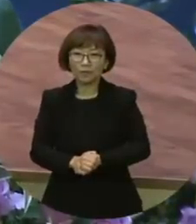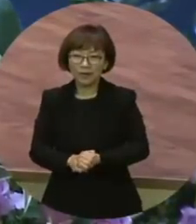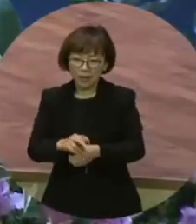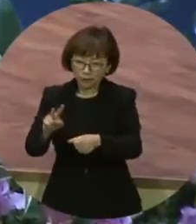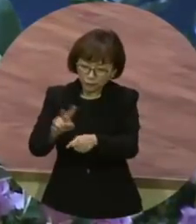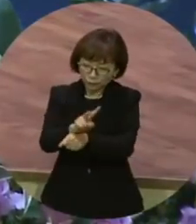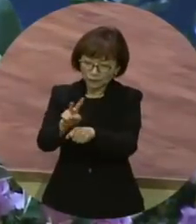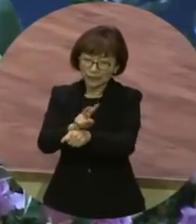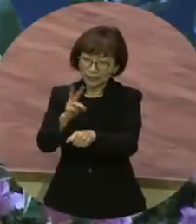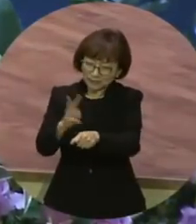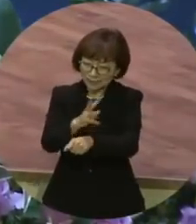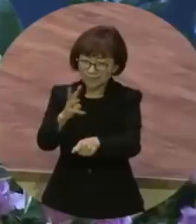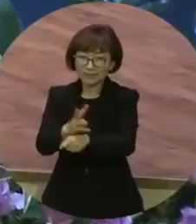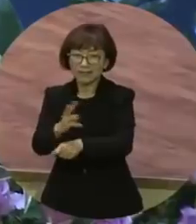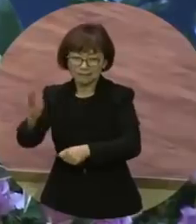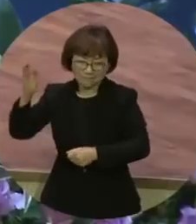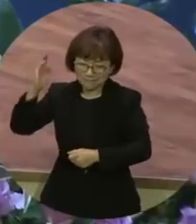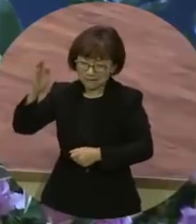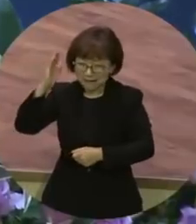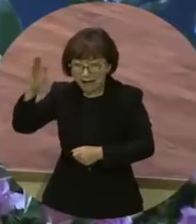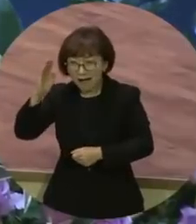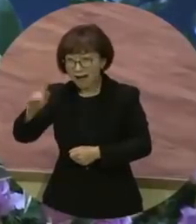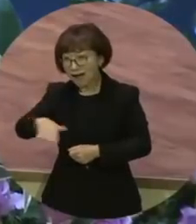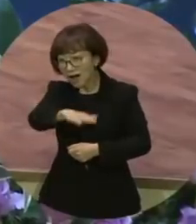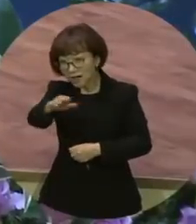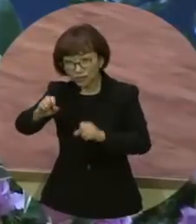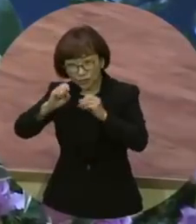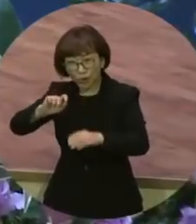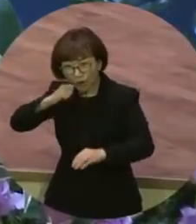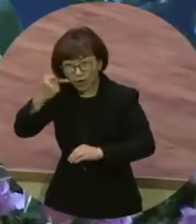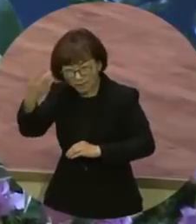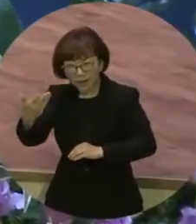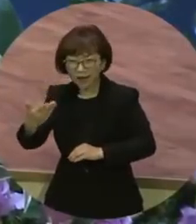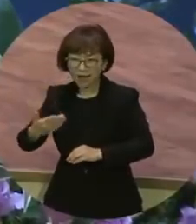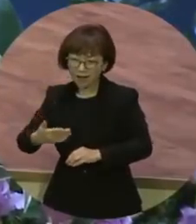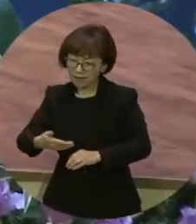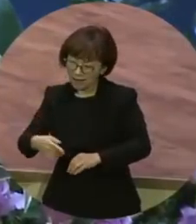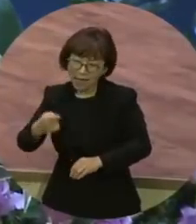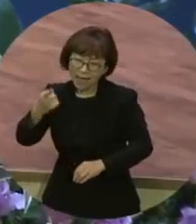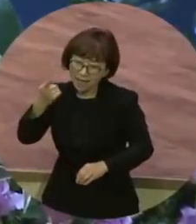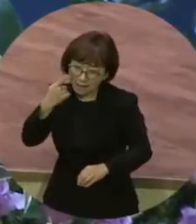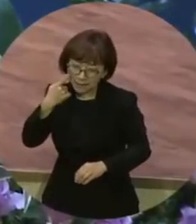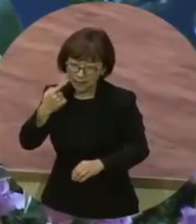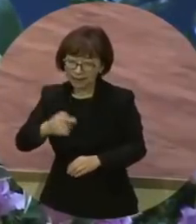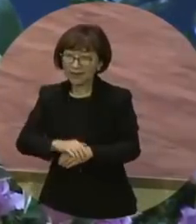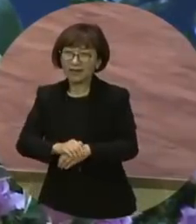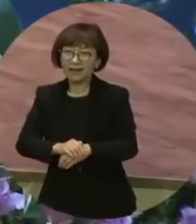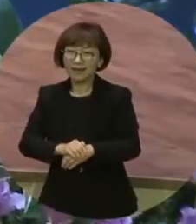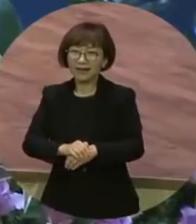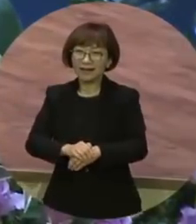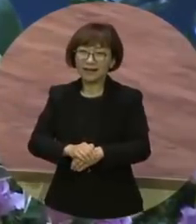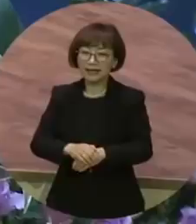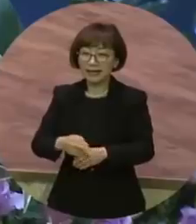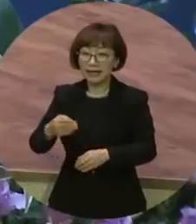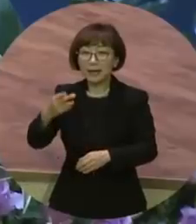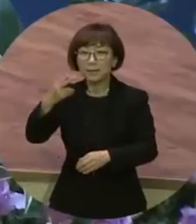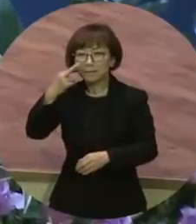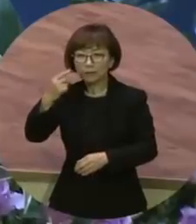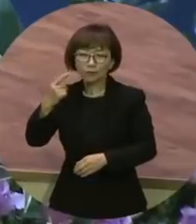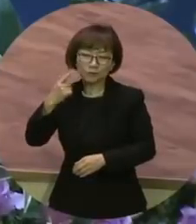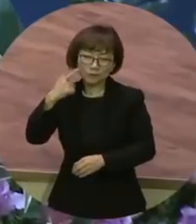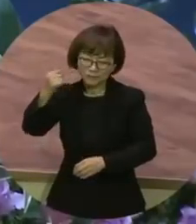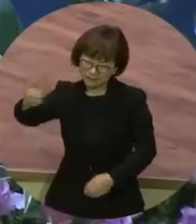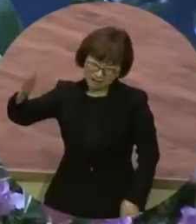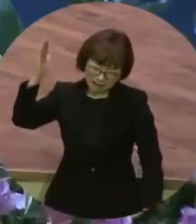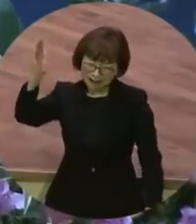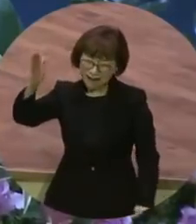2시간, 3시간 설교하시면서 전도가 안 되냐? 하면 된다. 제자라면 하나님 생명 붙인다. 네 안에 생명 있으면 진짜 하나님